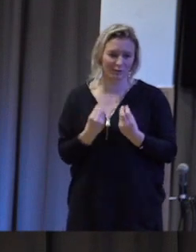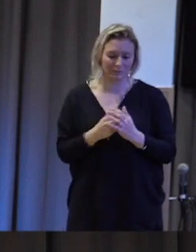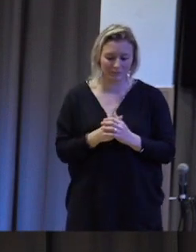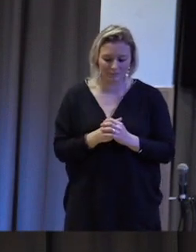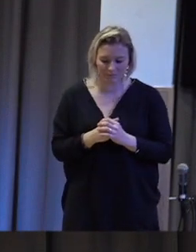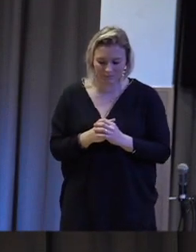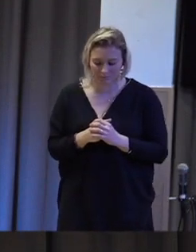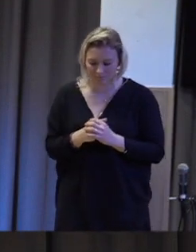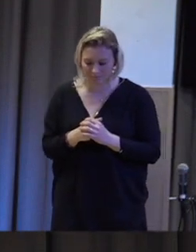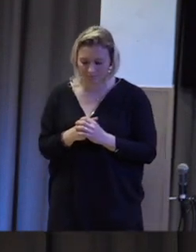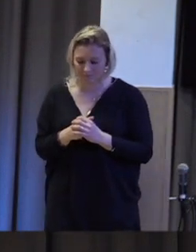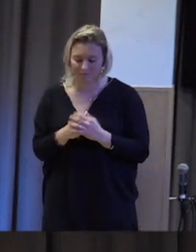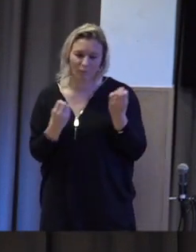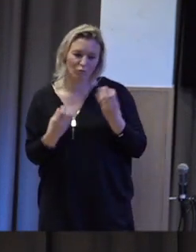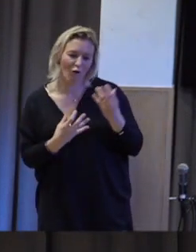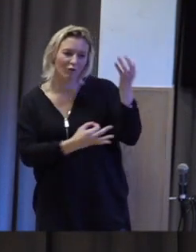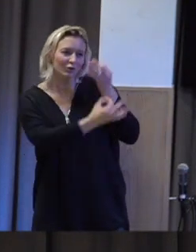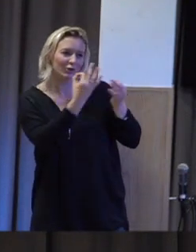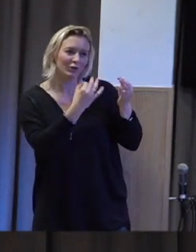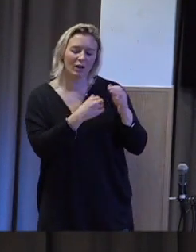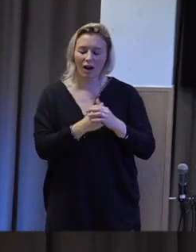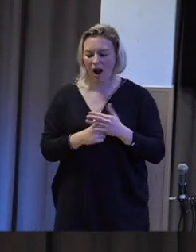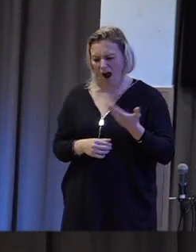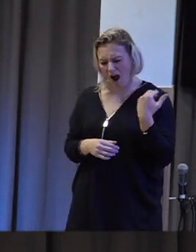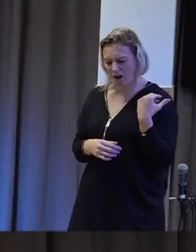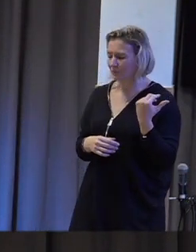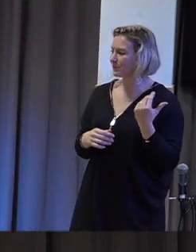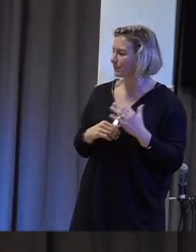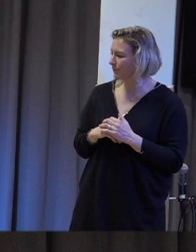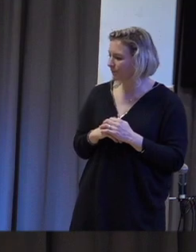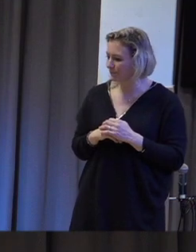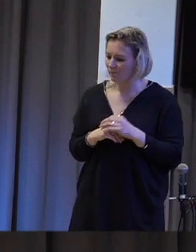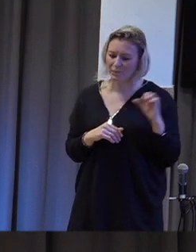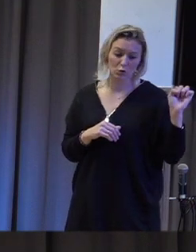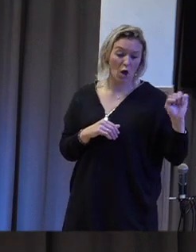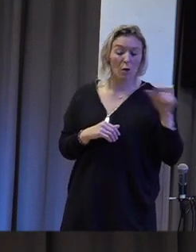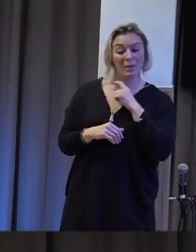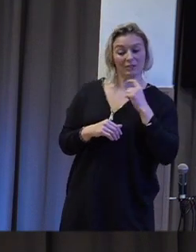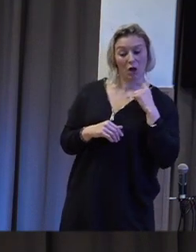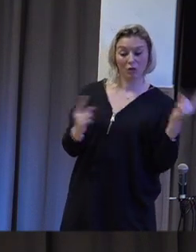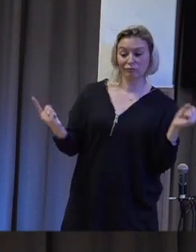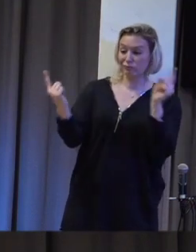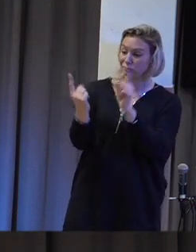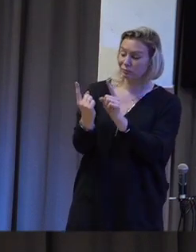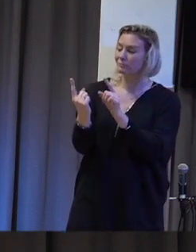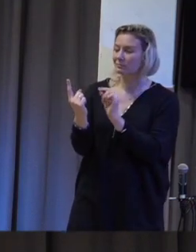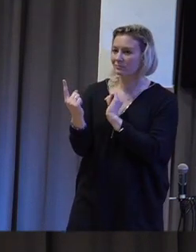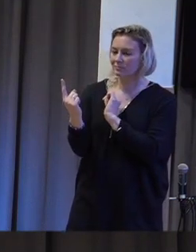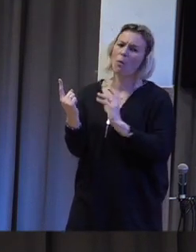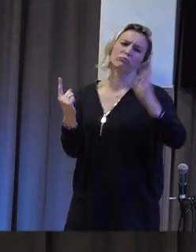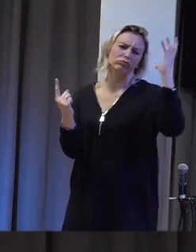Alors quand j'ai entendu, une fois il y a une sœur qui arrive et qui dit au pasteur, pas Guillaume, hein, ça